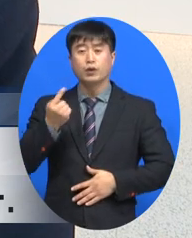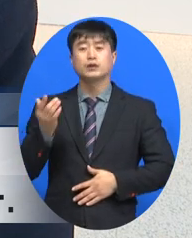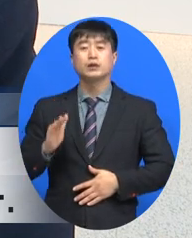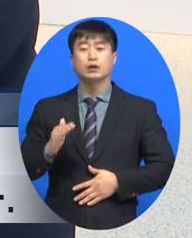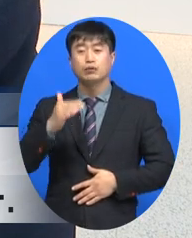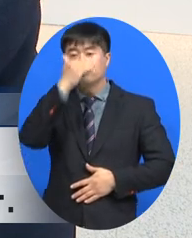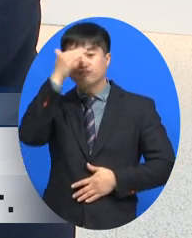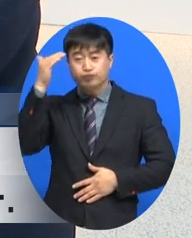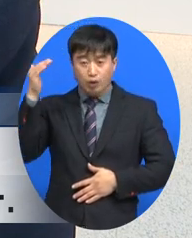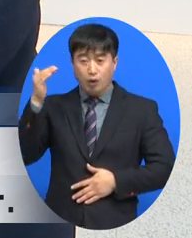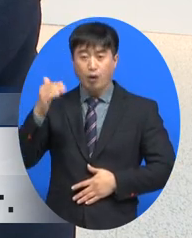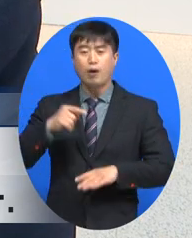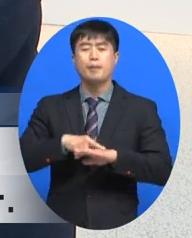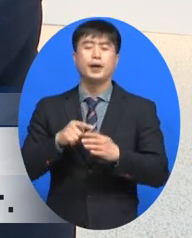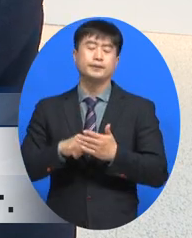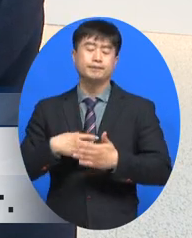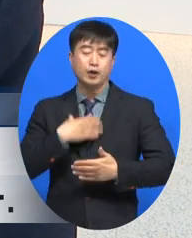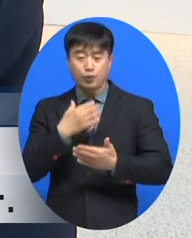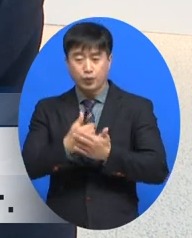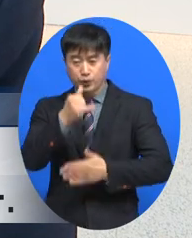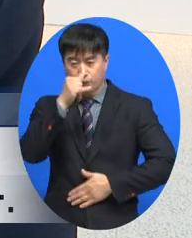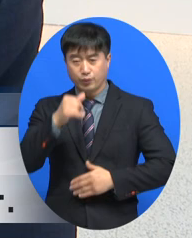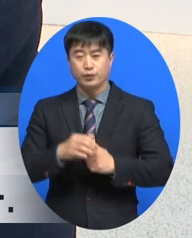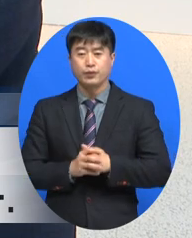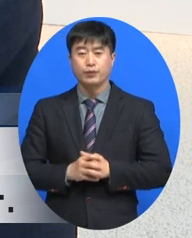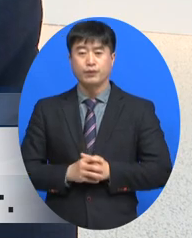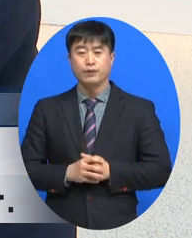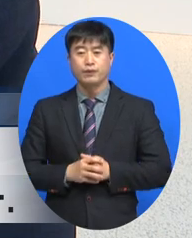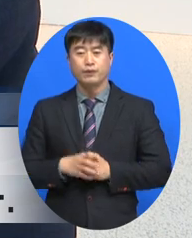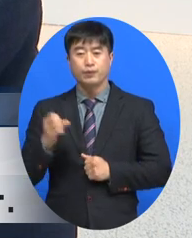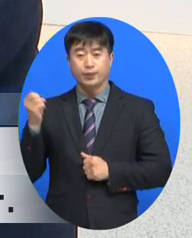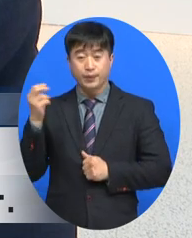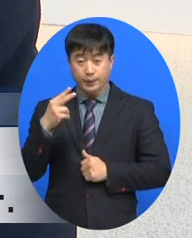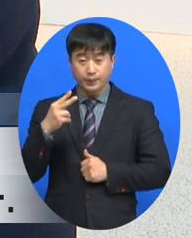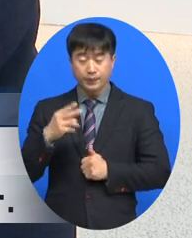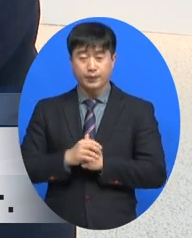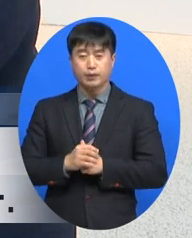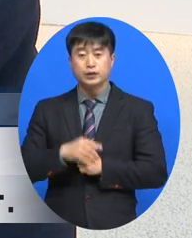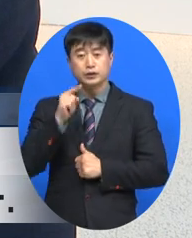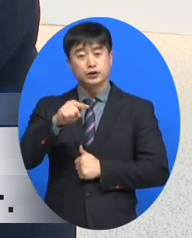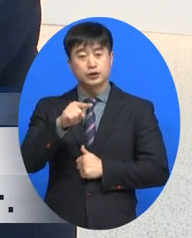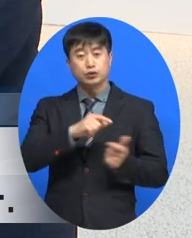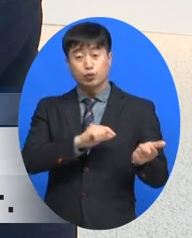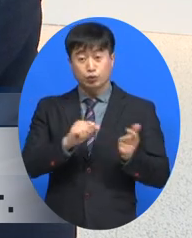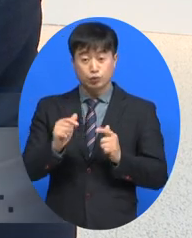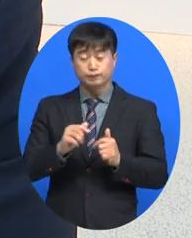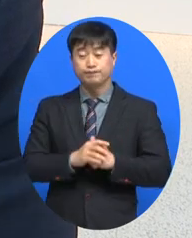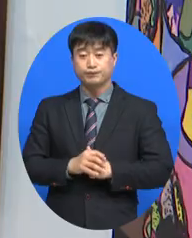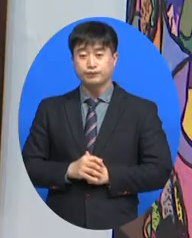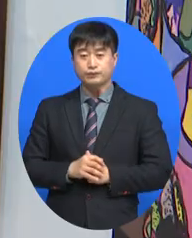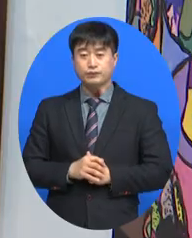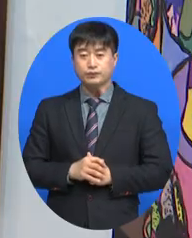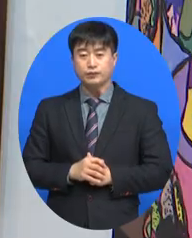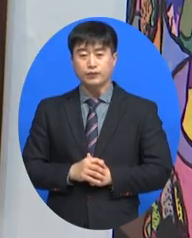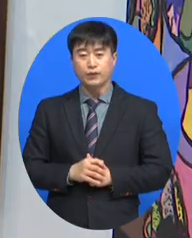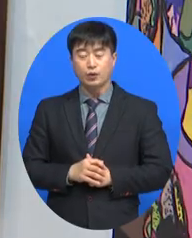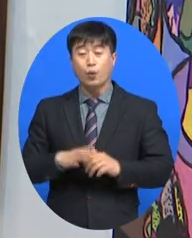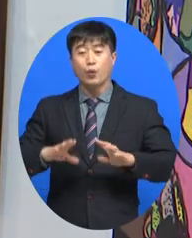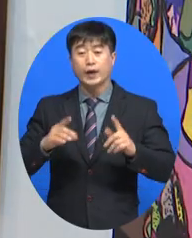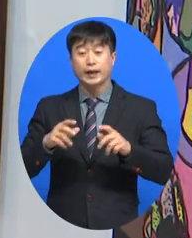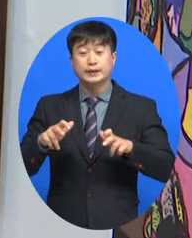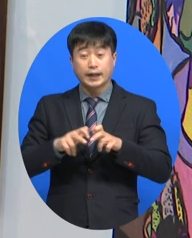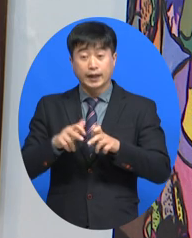왔지만 와서 보고 좀 마음이 찡한 부분도 있고 또 이런 것들이 자꾸